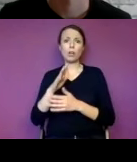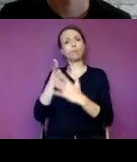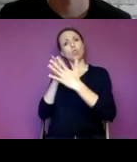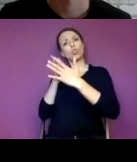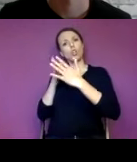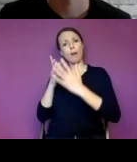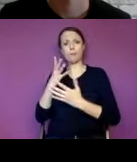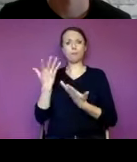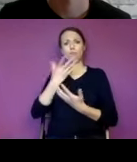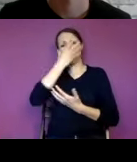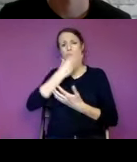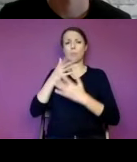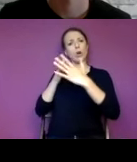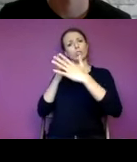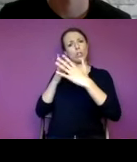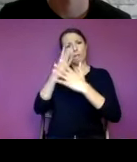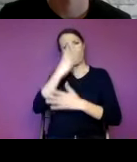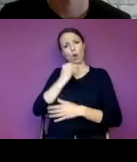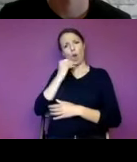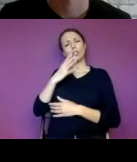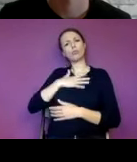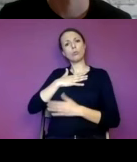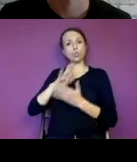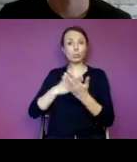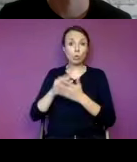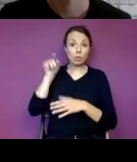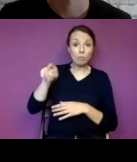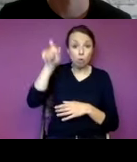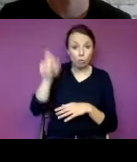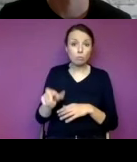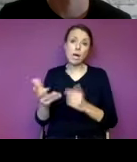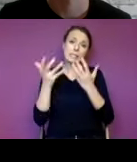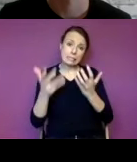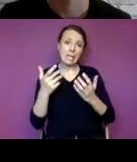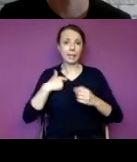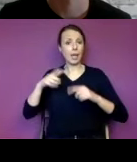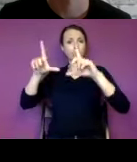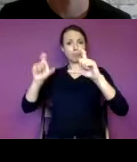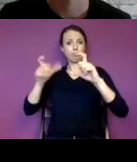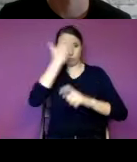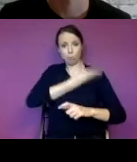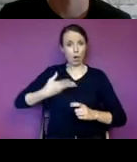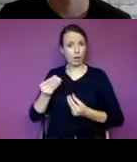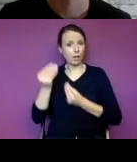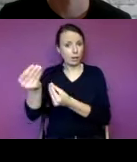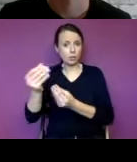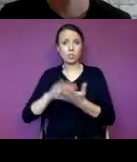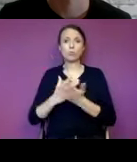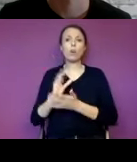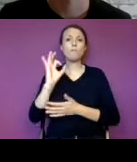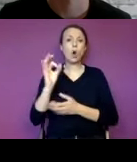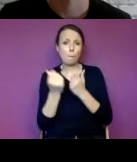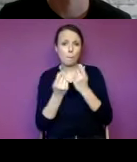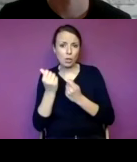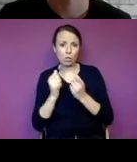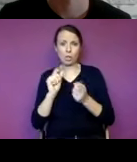która może mieć potrzebę wykonania zdjęcia, tak? Czyli której status materialny, której sytuacja ekonomiczna lub